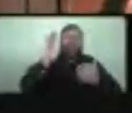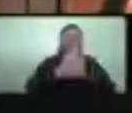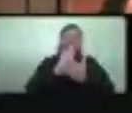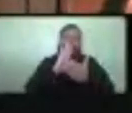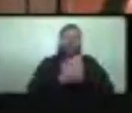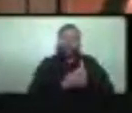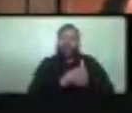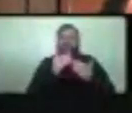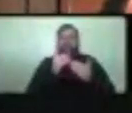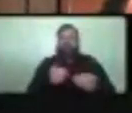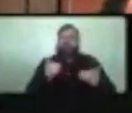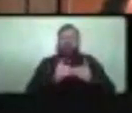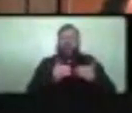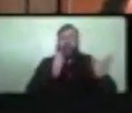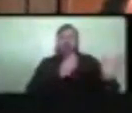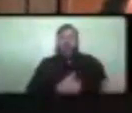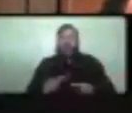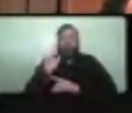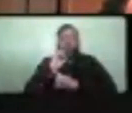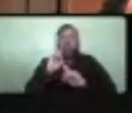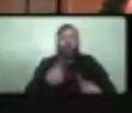na majengo yetu.